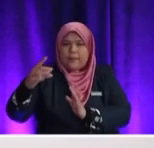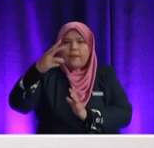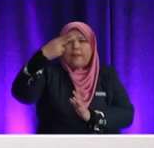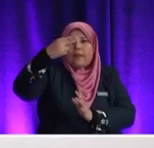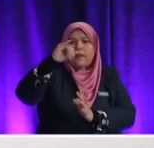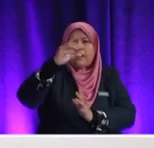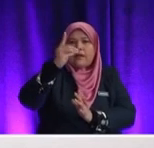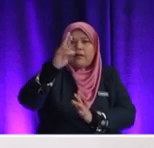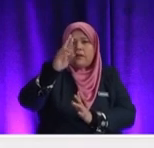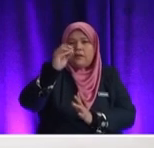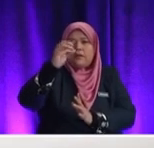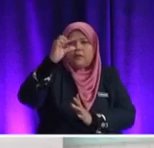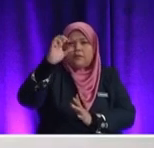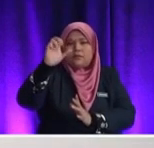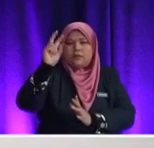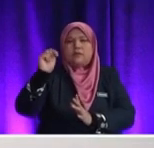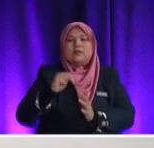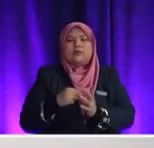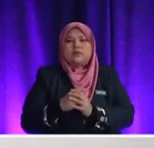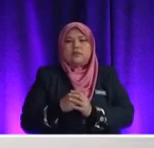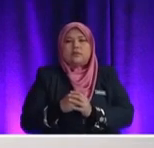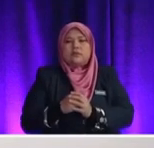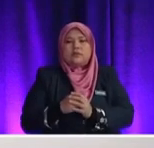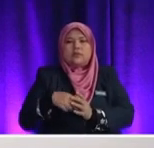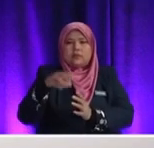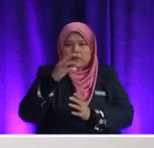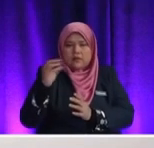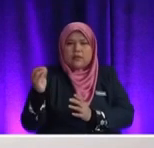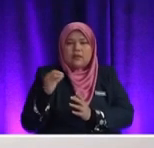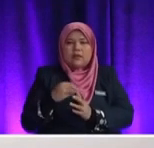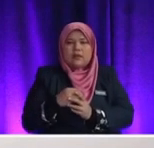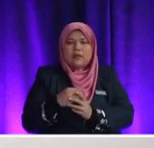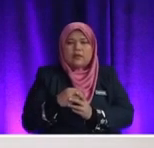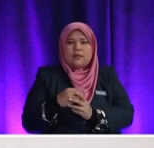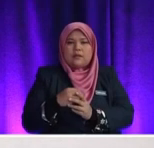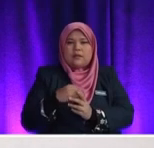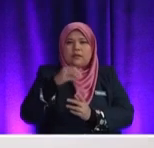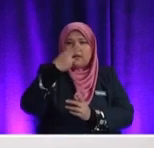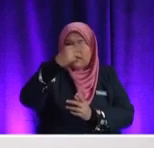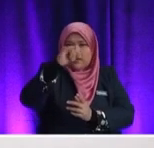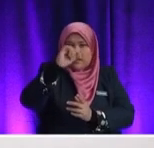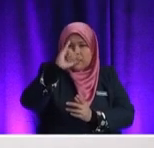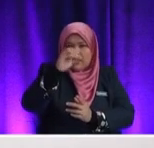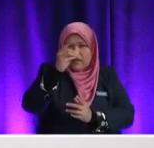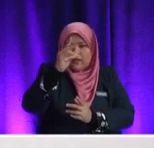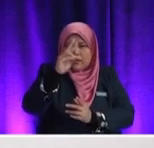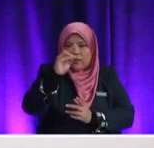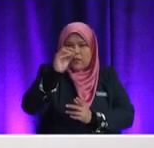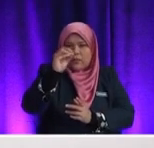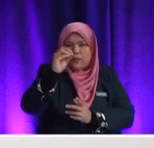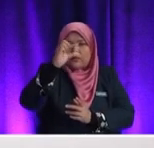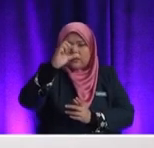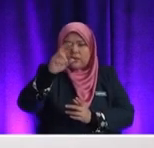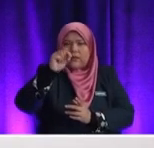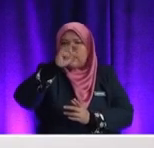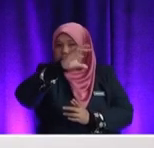jadi Dani ada dua ayo ayo nih triandana unit hydrogenation Ironhide yang dipilih keneh iye paling